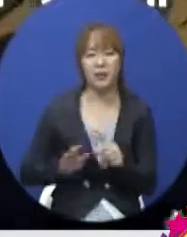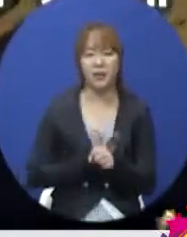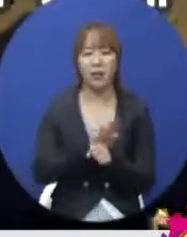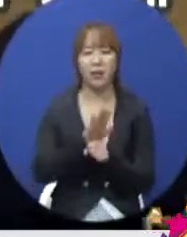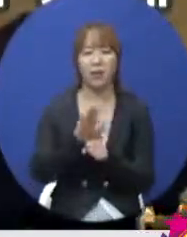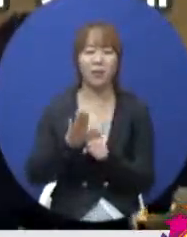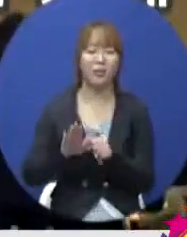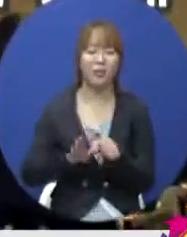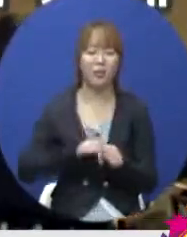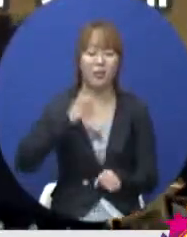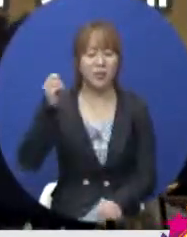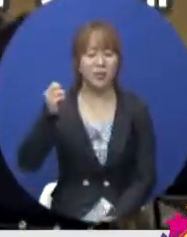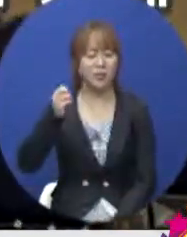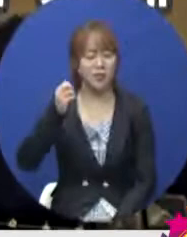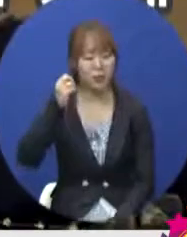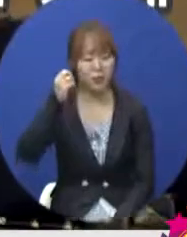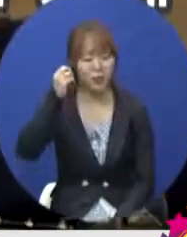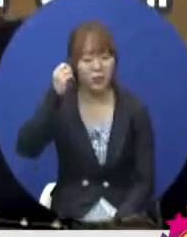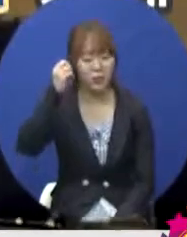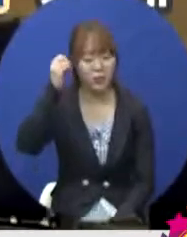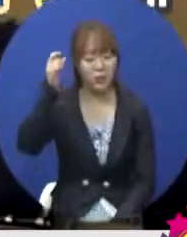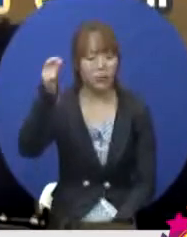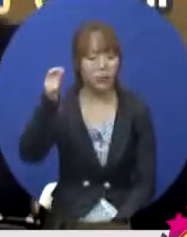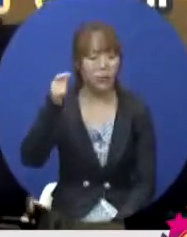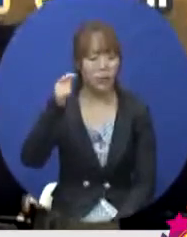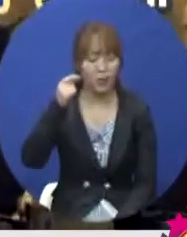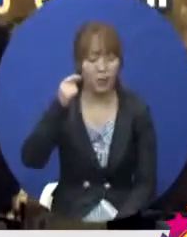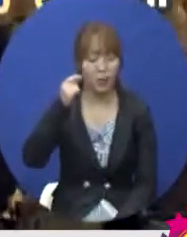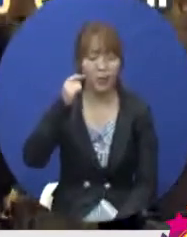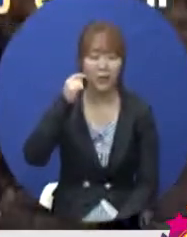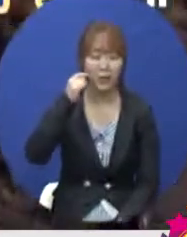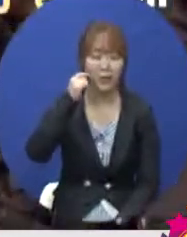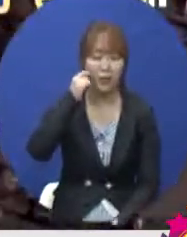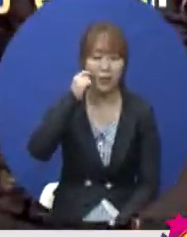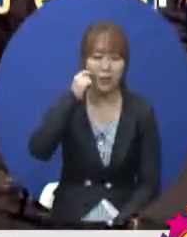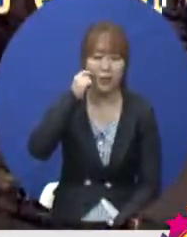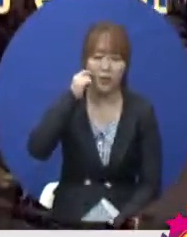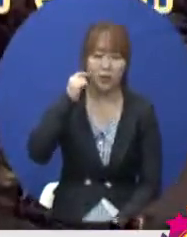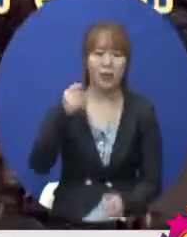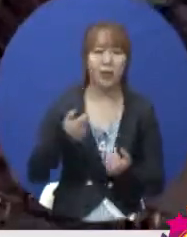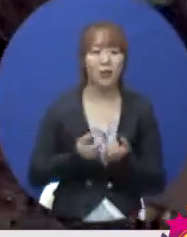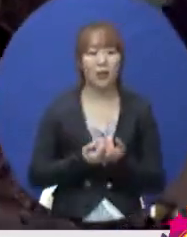가슴이 사랑을 잊지 못해